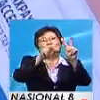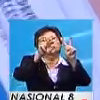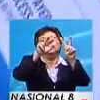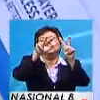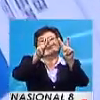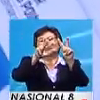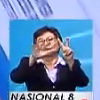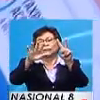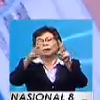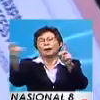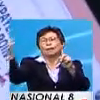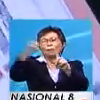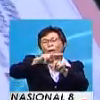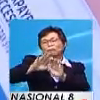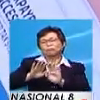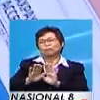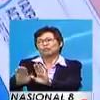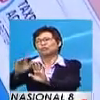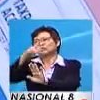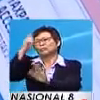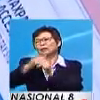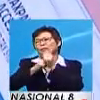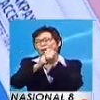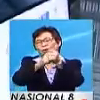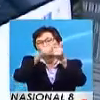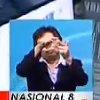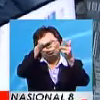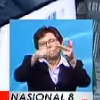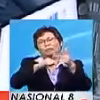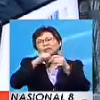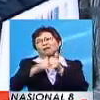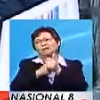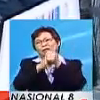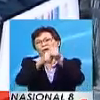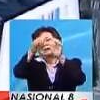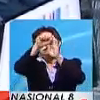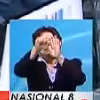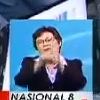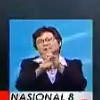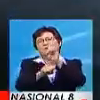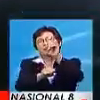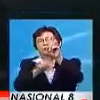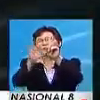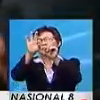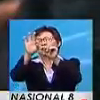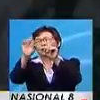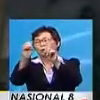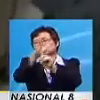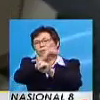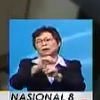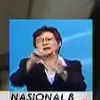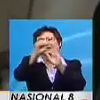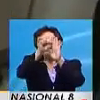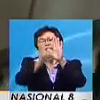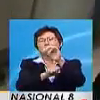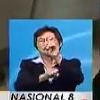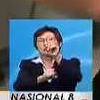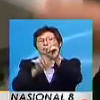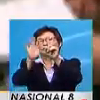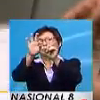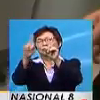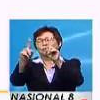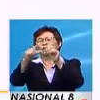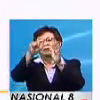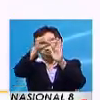Permohonan ditolak kerana tidak memenuhi kriteria ditetapkan di bawah seksyen 190 dan 191 akta